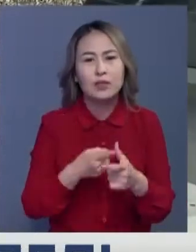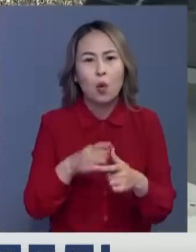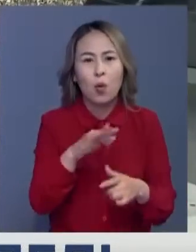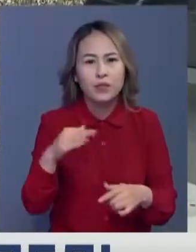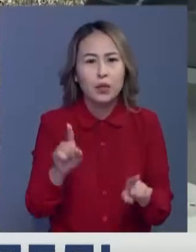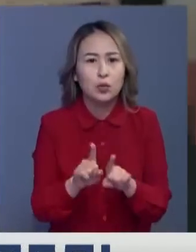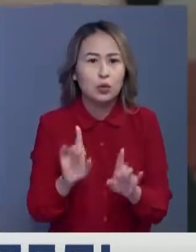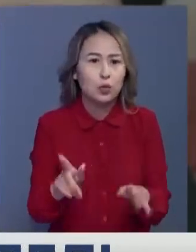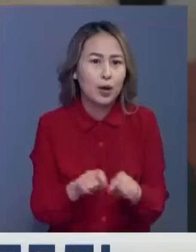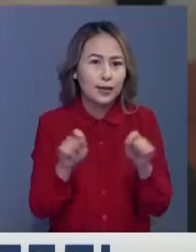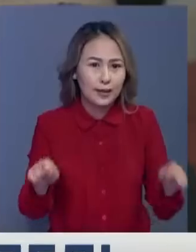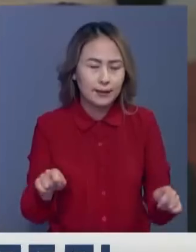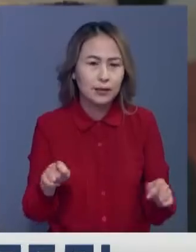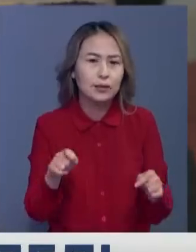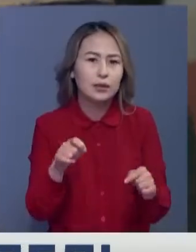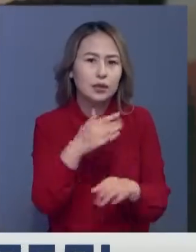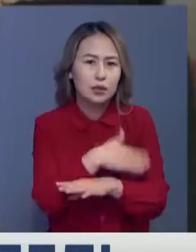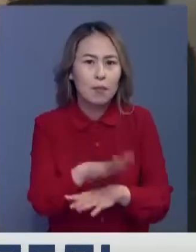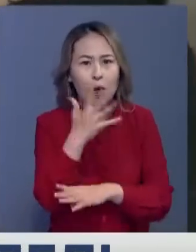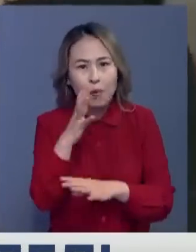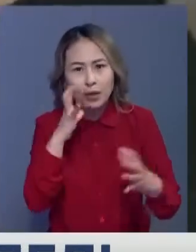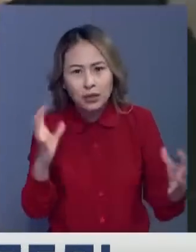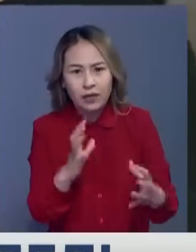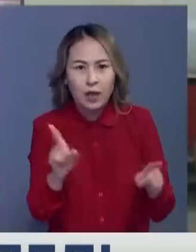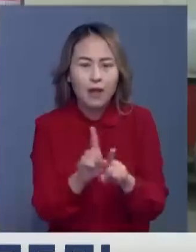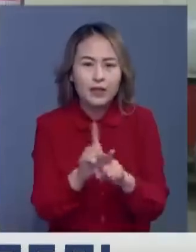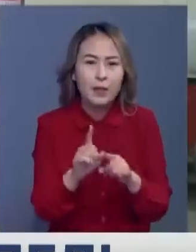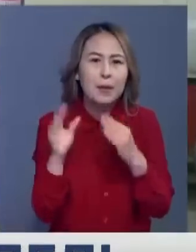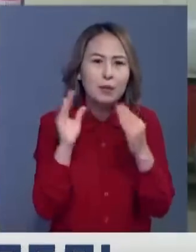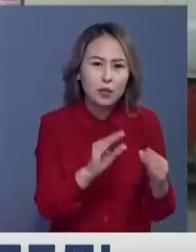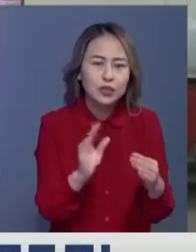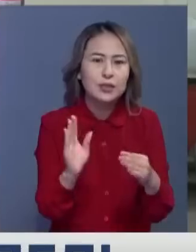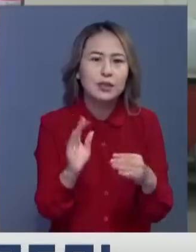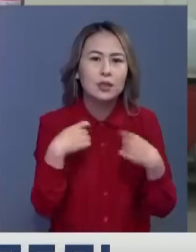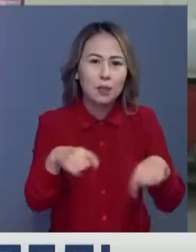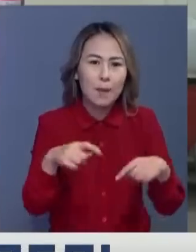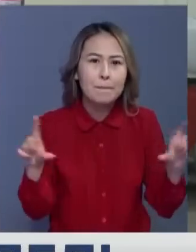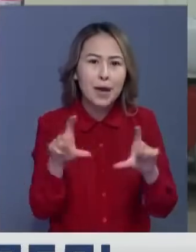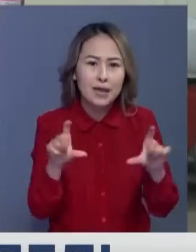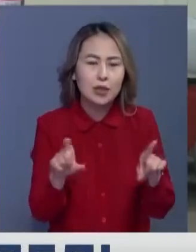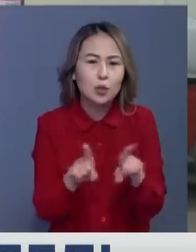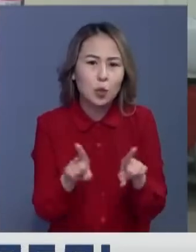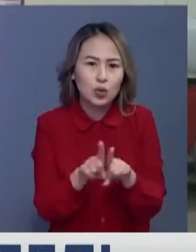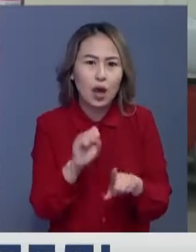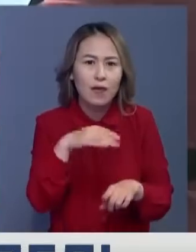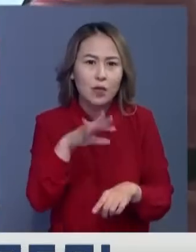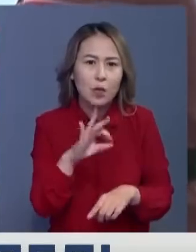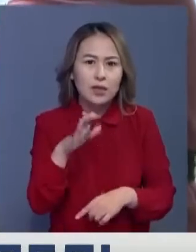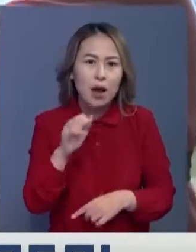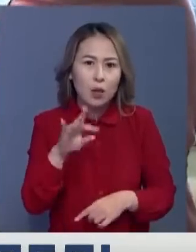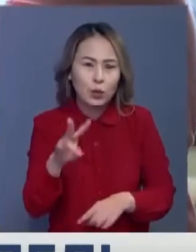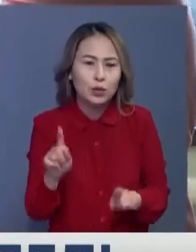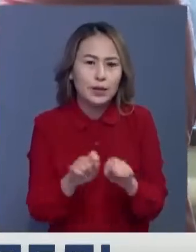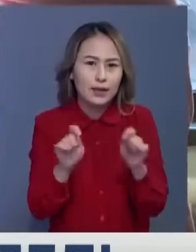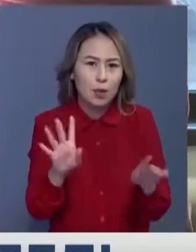ашылады. Сонымен қатар көшет, тыңайтқыш, бау-бақша өнімдері мен автомобиль бөлшектерін сататын дүкендер және автосалондар